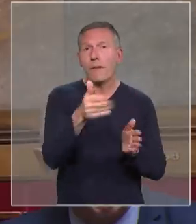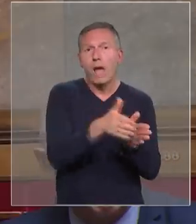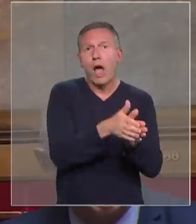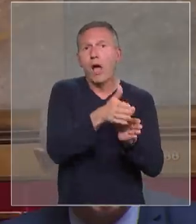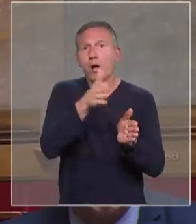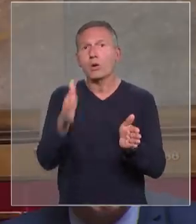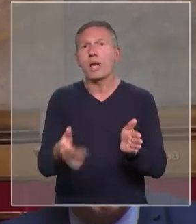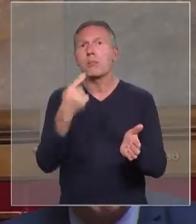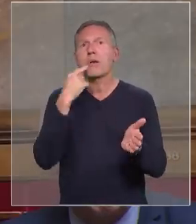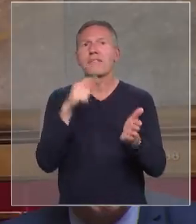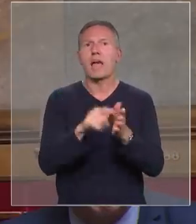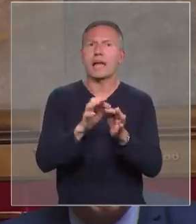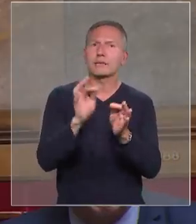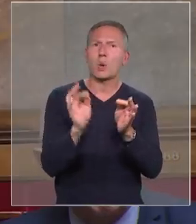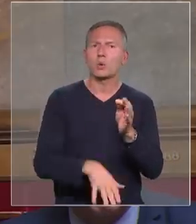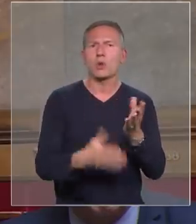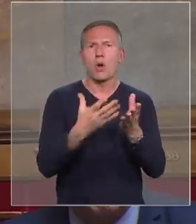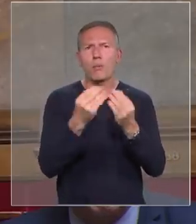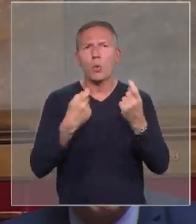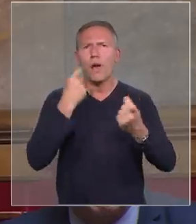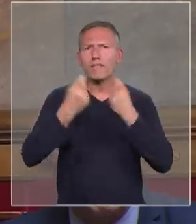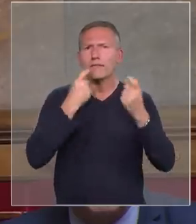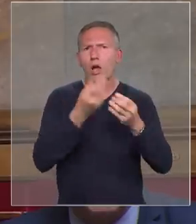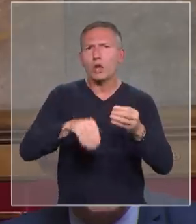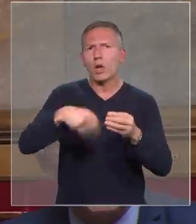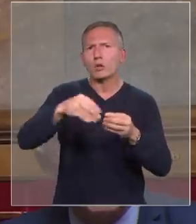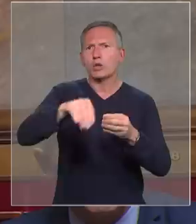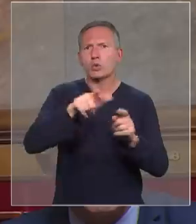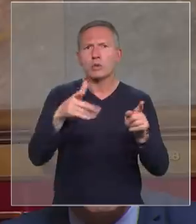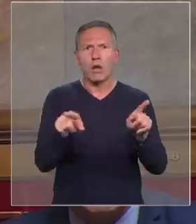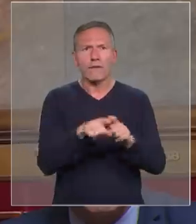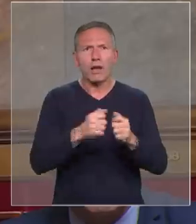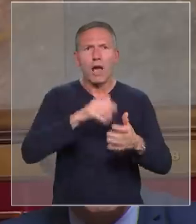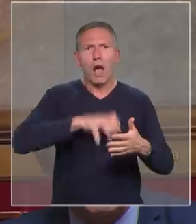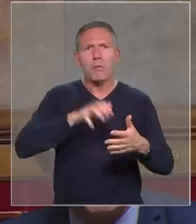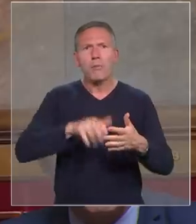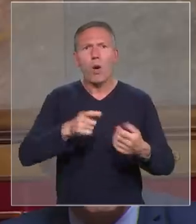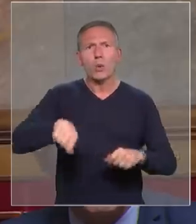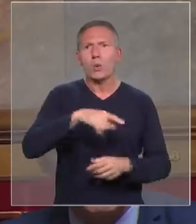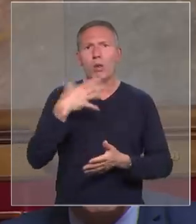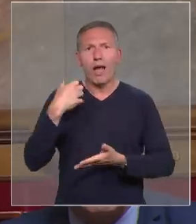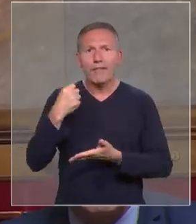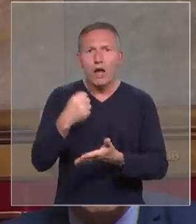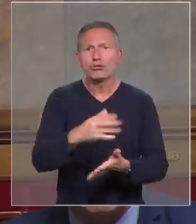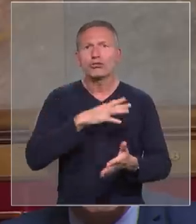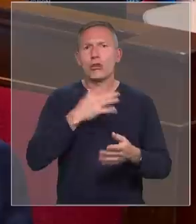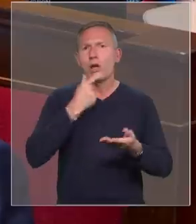préférez répondre par une kyrielle de nouvelles réflexions superposées à des rapports, eux-mêmes héritiers de multiples concertations. Surtout, à